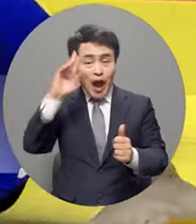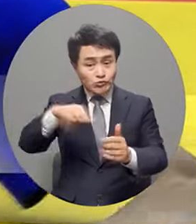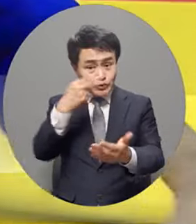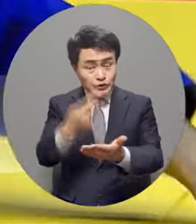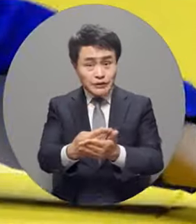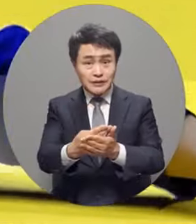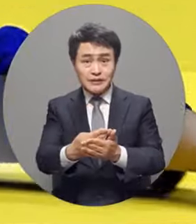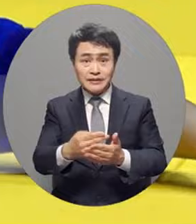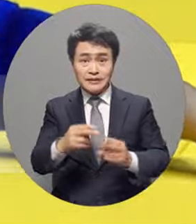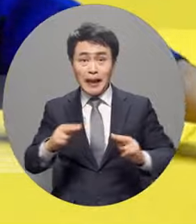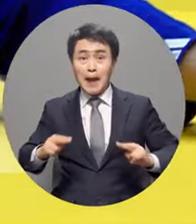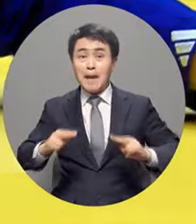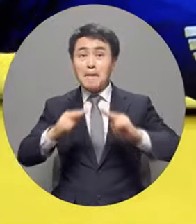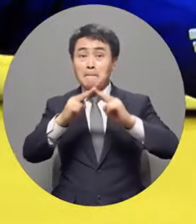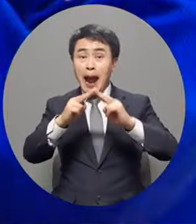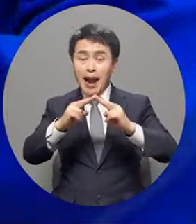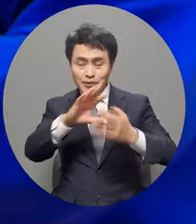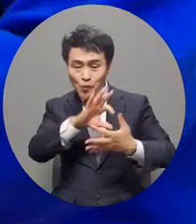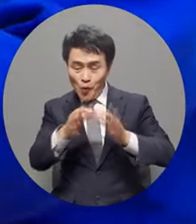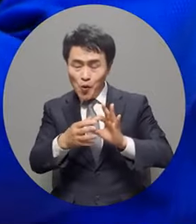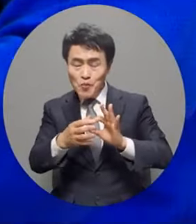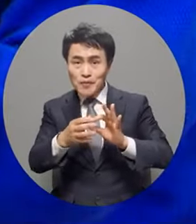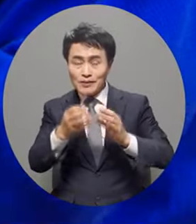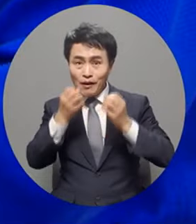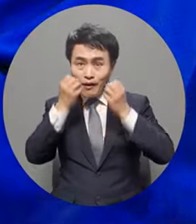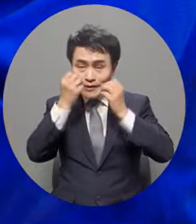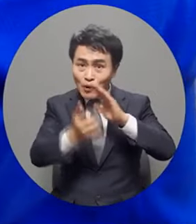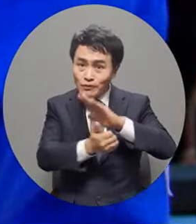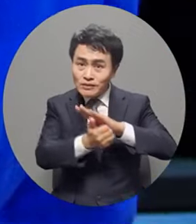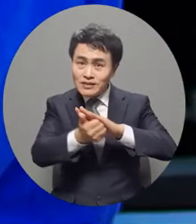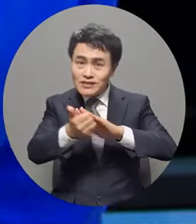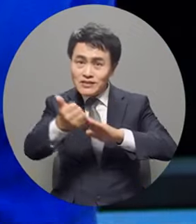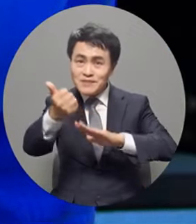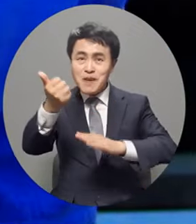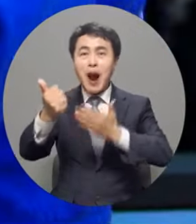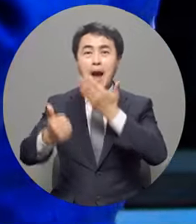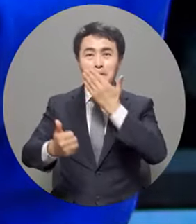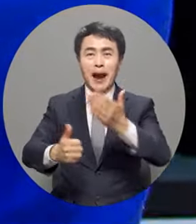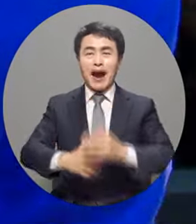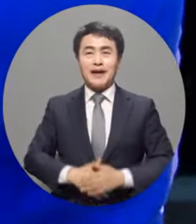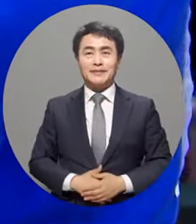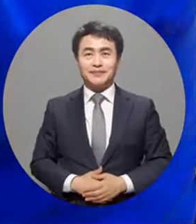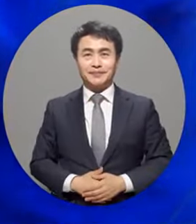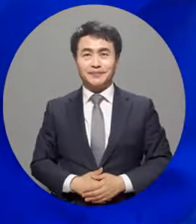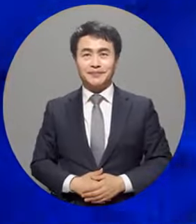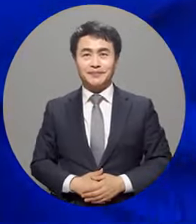파리올림픽에서 새로운 희망을 갖게 됐습니다. MBC 뉴스 이명노입니다.